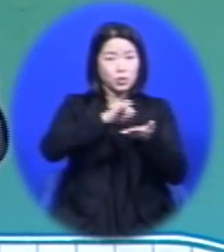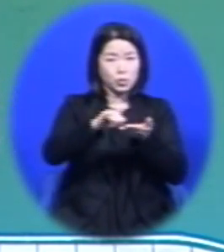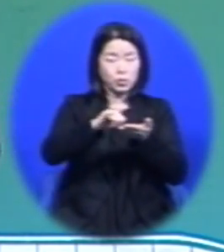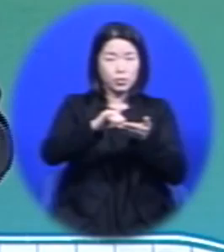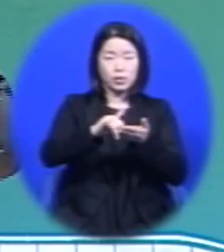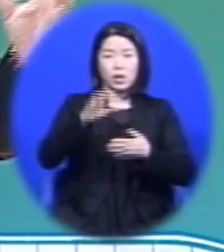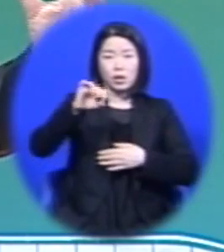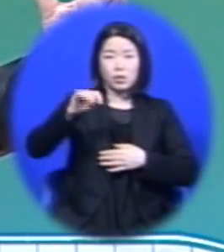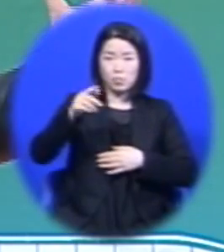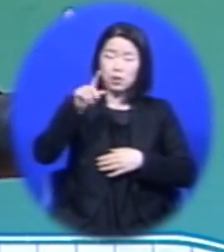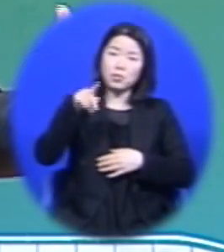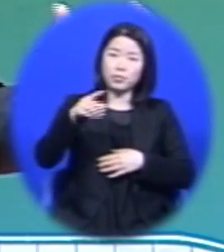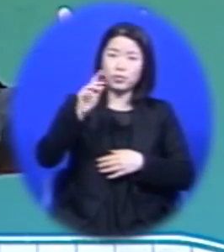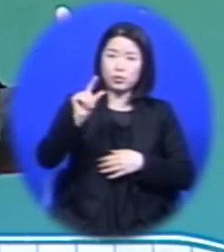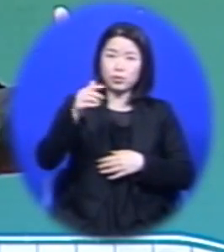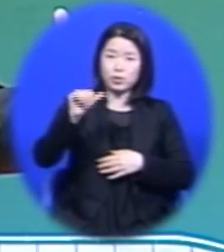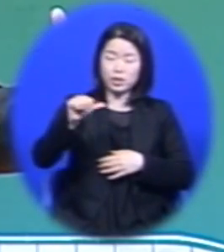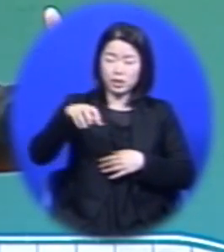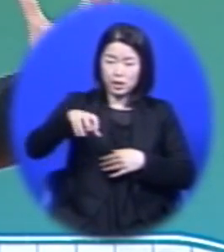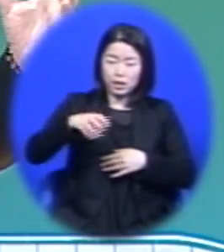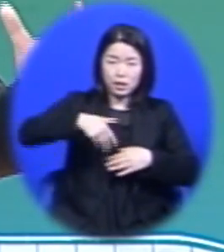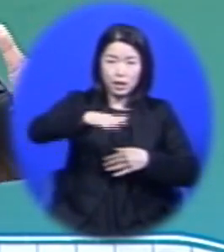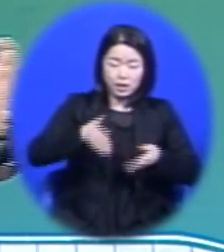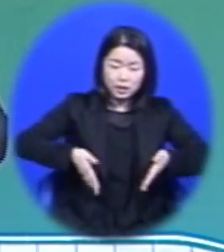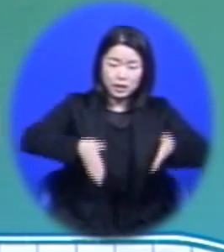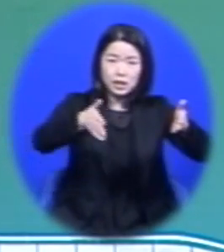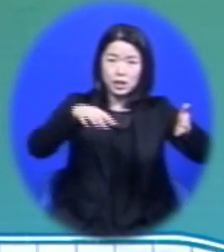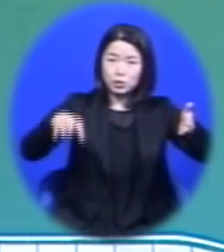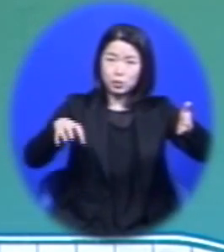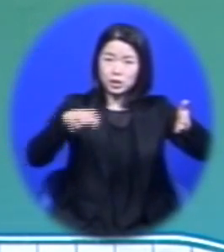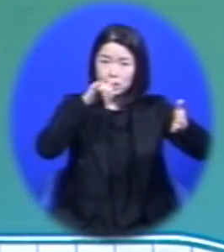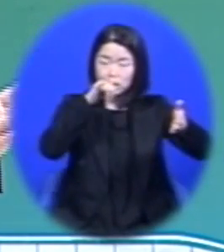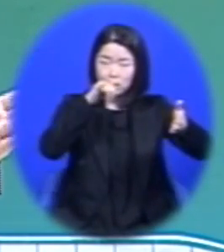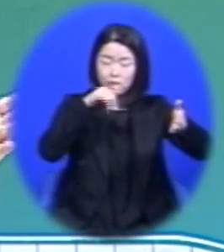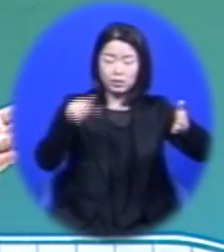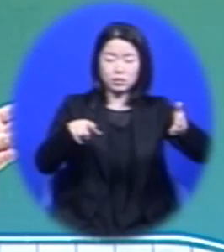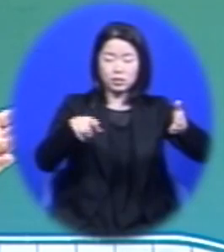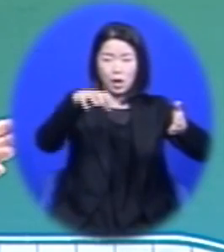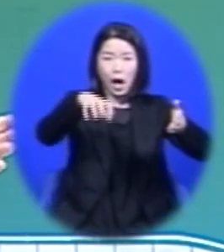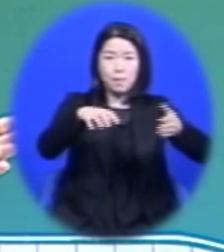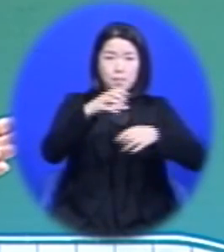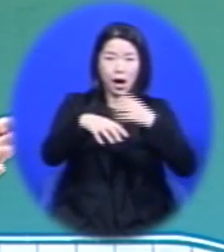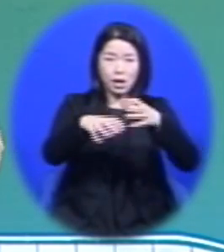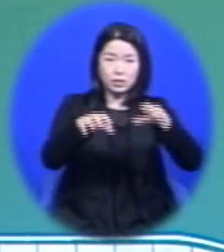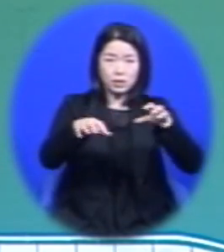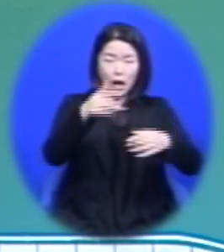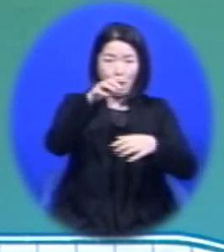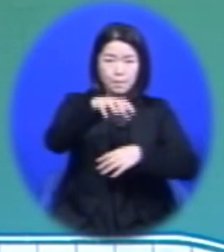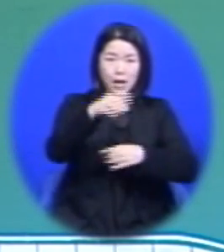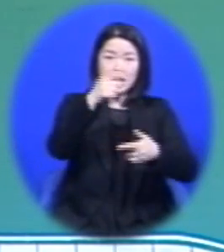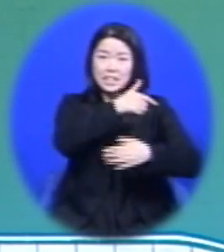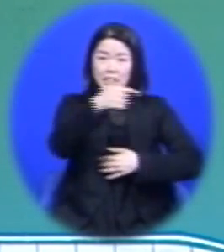가는 이 도로변에 있는 마을에 있습니다. 근데 그 마을 입구에 큰 참나무가 하나 있었습니다.